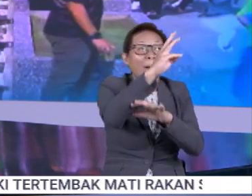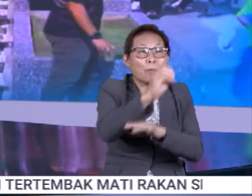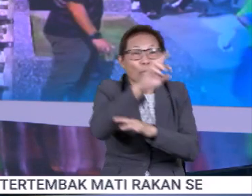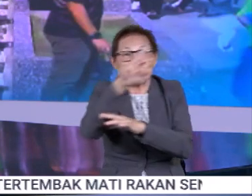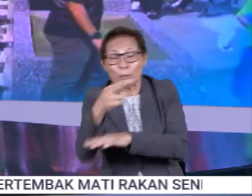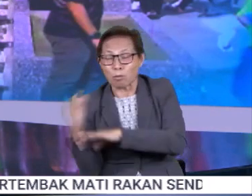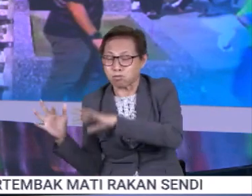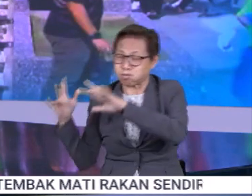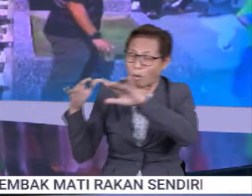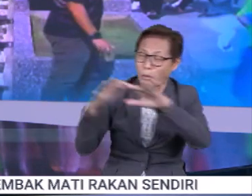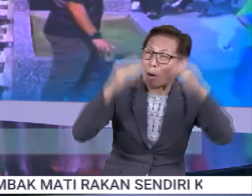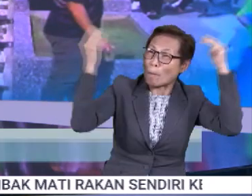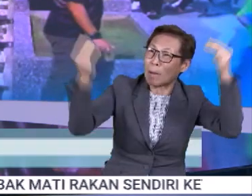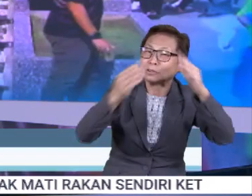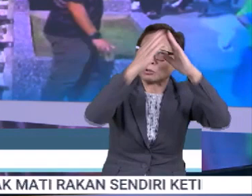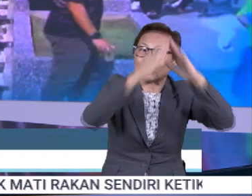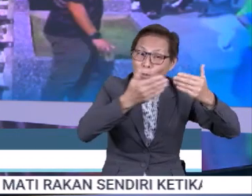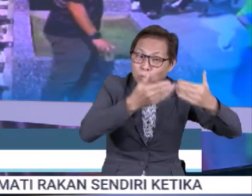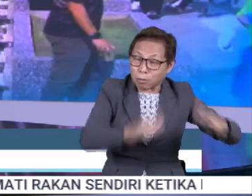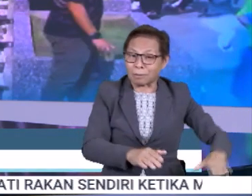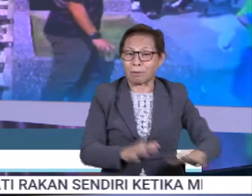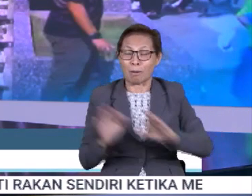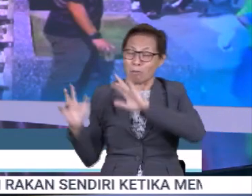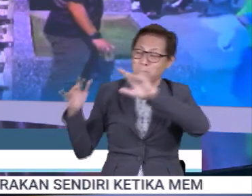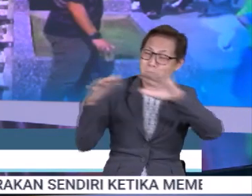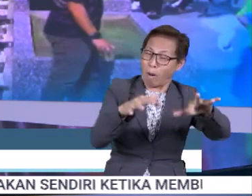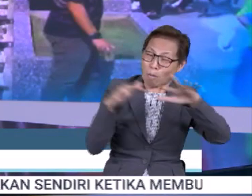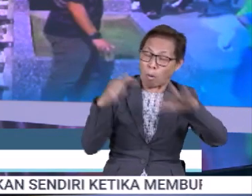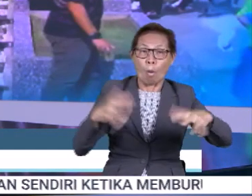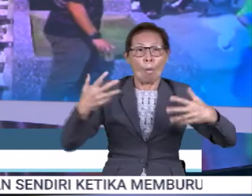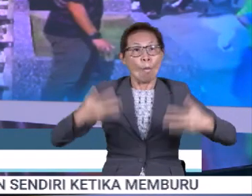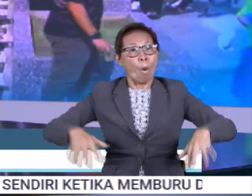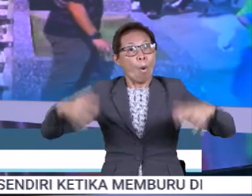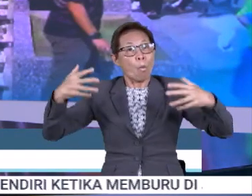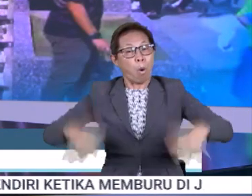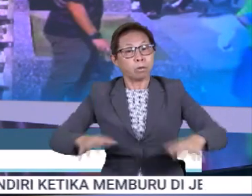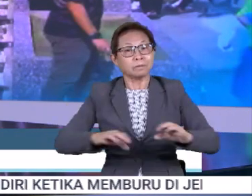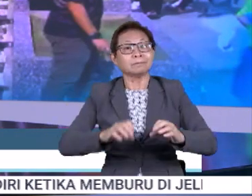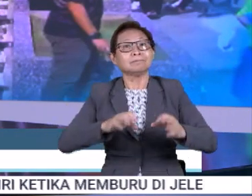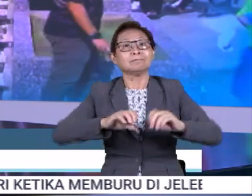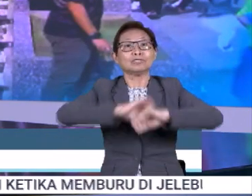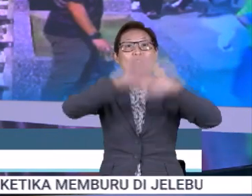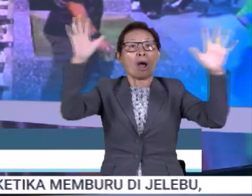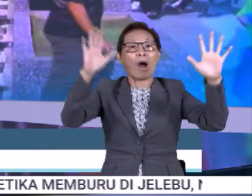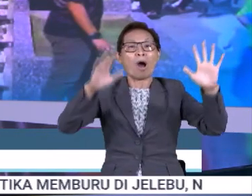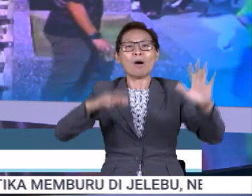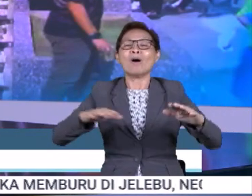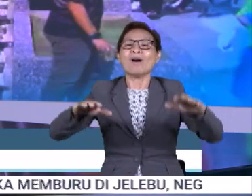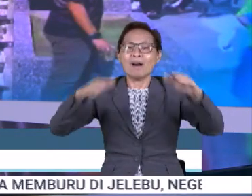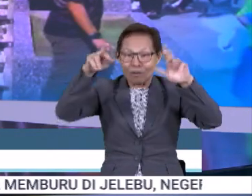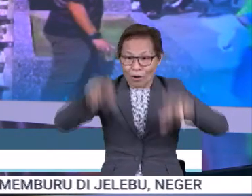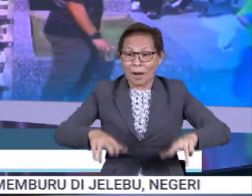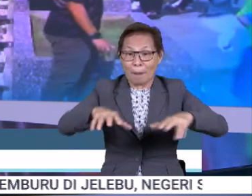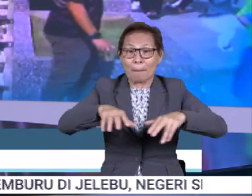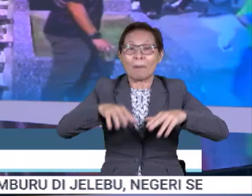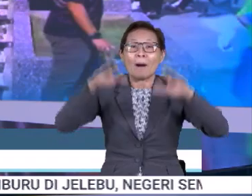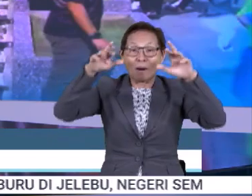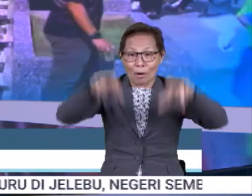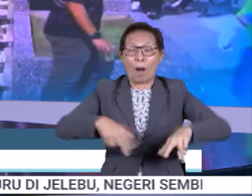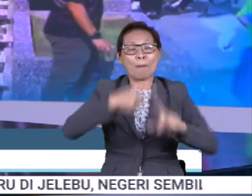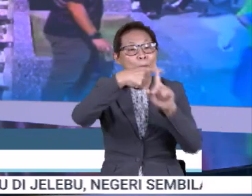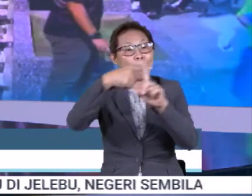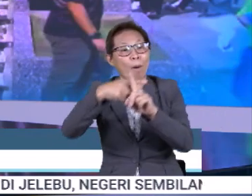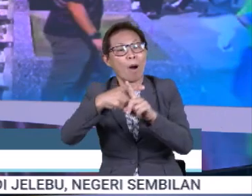60,000 menghadiri majlis berkenaan. Kehadiran pengunjung di luar jangkaan itu jelas sambutan positif rakyat Malaysia terhadap penganjuran